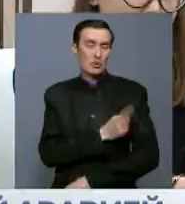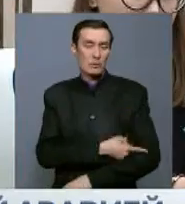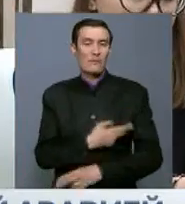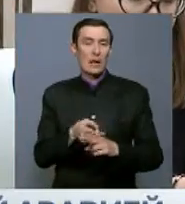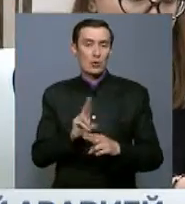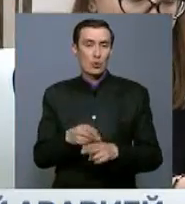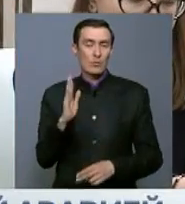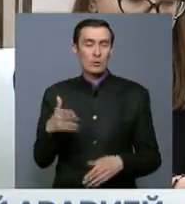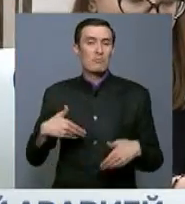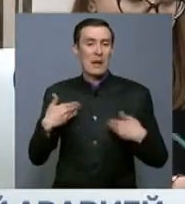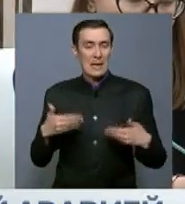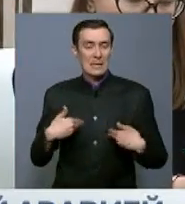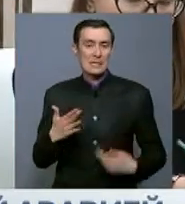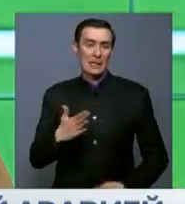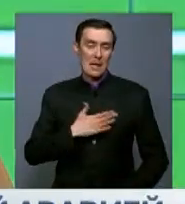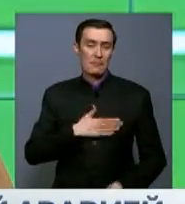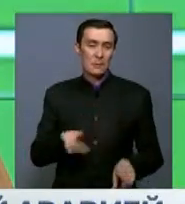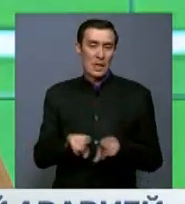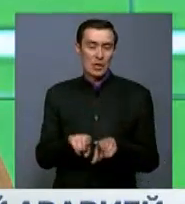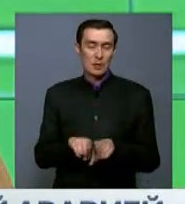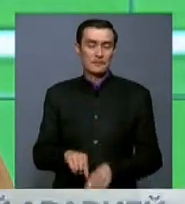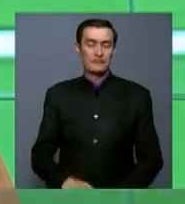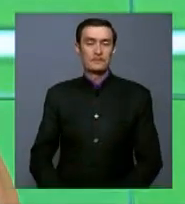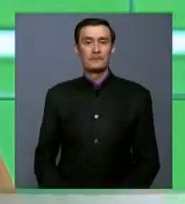быть полезны и нашей стране.